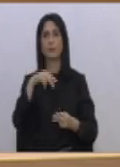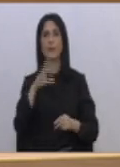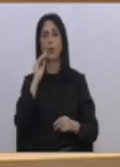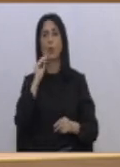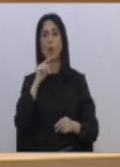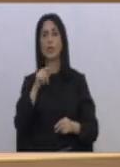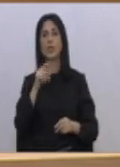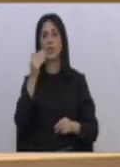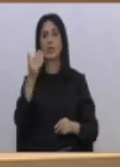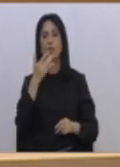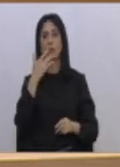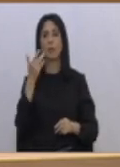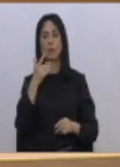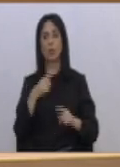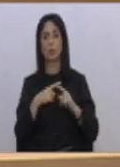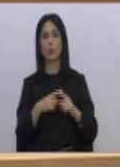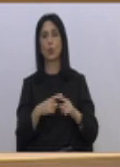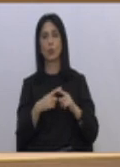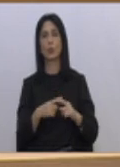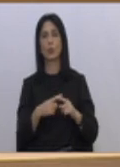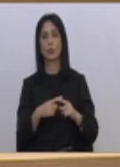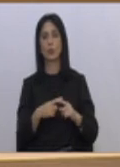როდესაც თქვენ პოლიტიკური კონსენსუსის